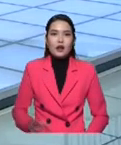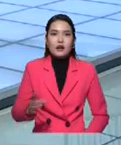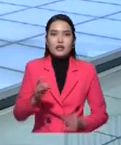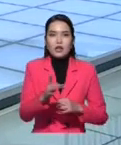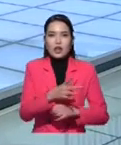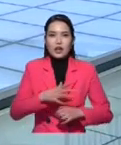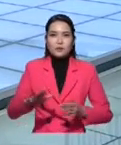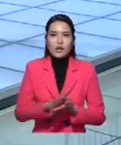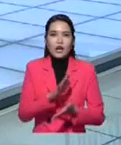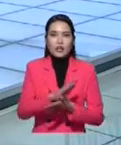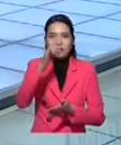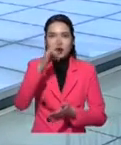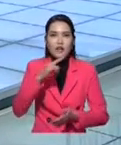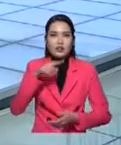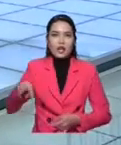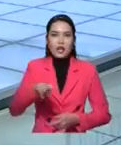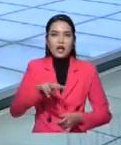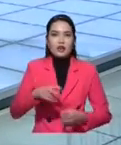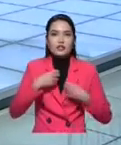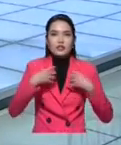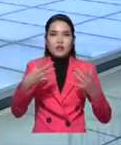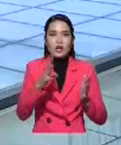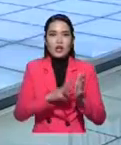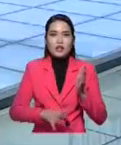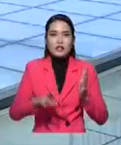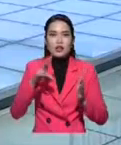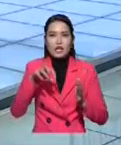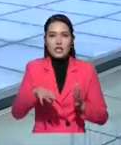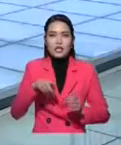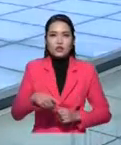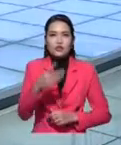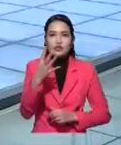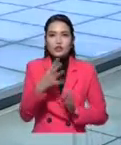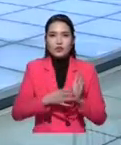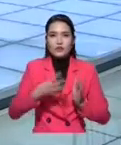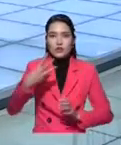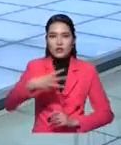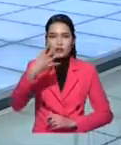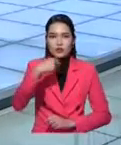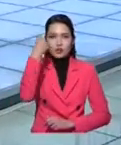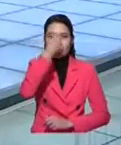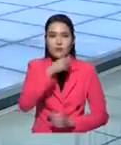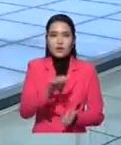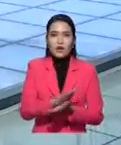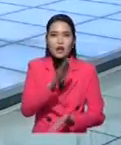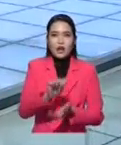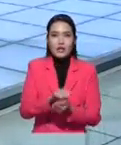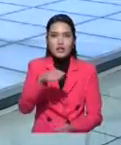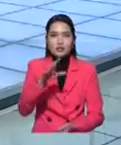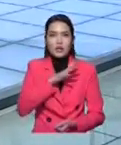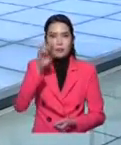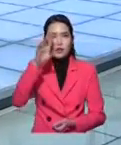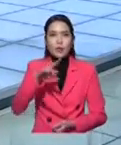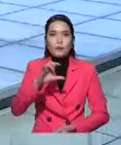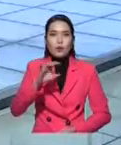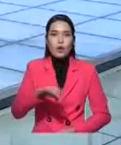Республиканская газета «Казах Адебиеты» отмечает свое 90-летие. С 1934 года в ней печатались произведения известных поэтов и писателей